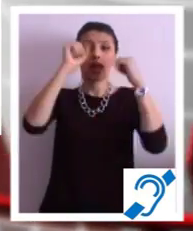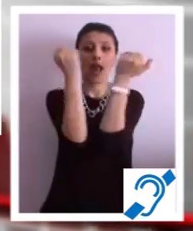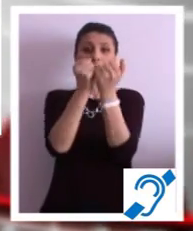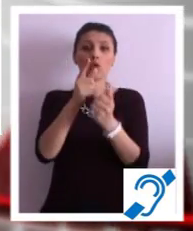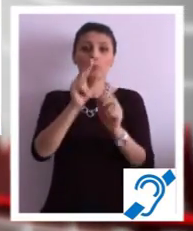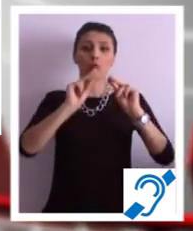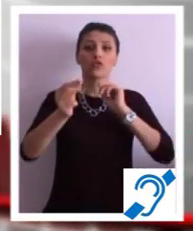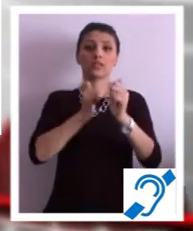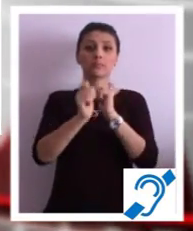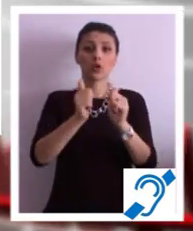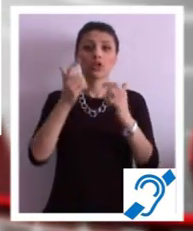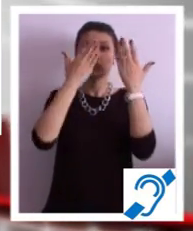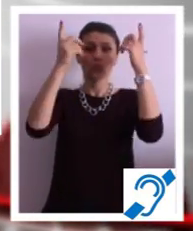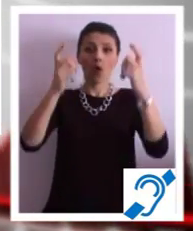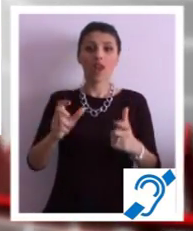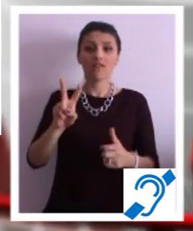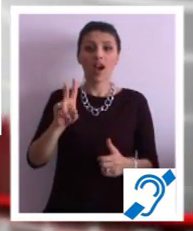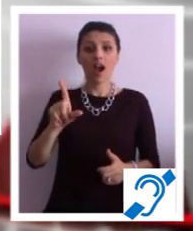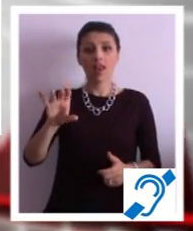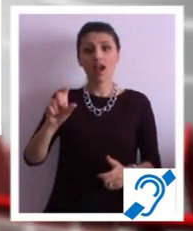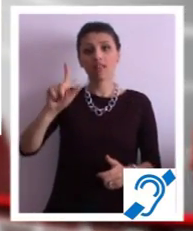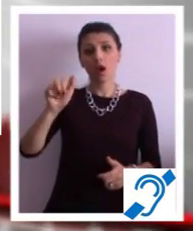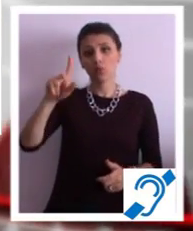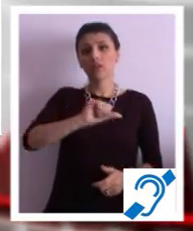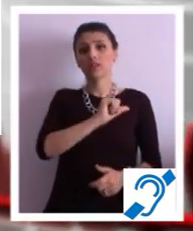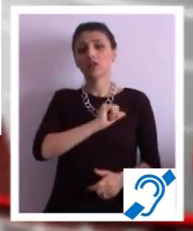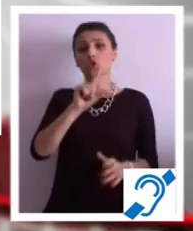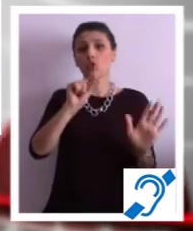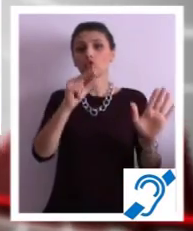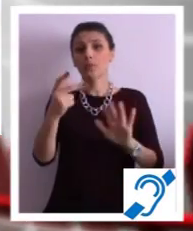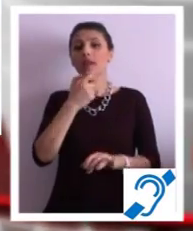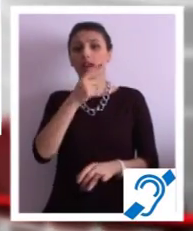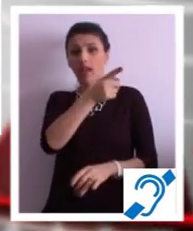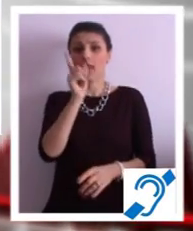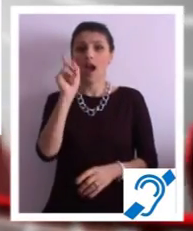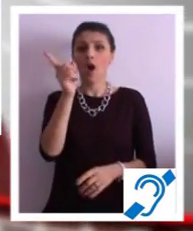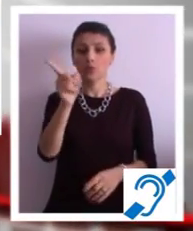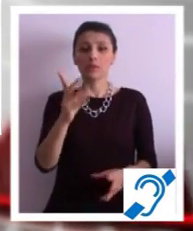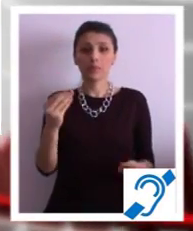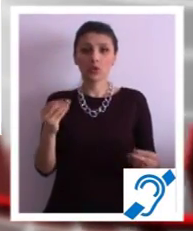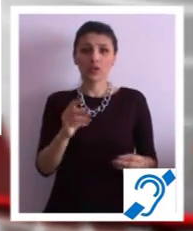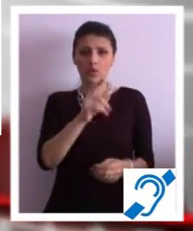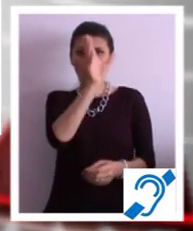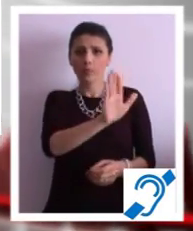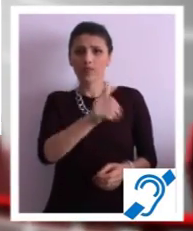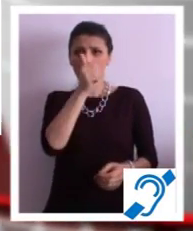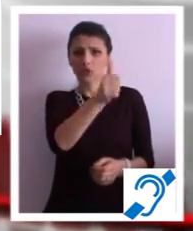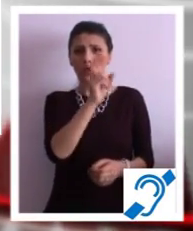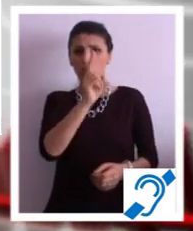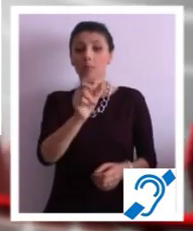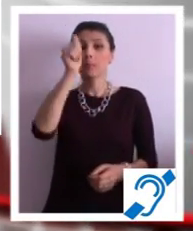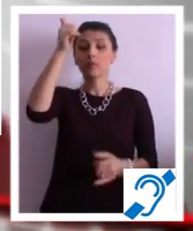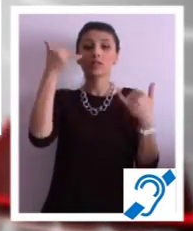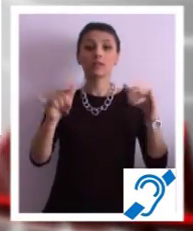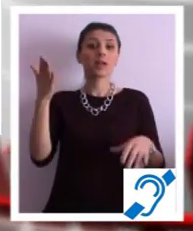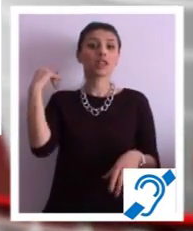cu profesorul de sport de la școala din Valea Danului, un tânăr de 28 de ani. Ei îl acuză că le-a agresat fizic copiii. Primul incident ar fi avut loc în